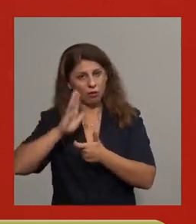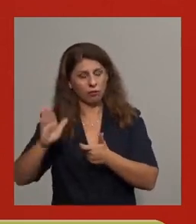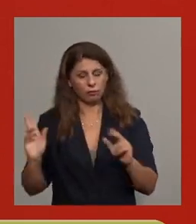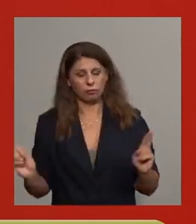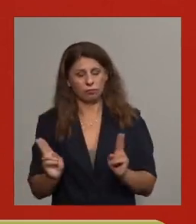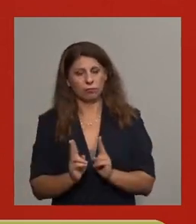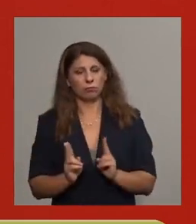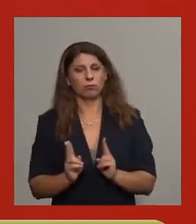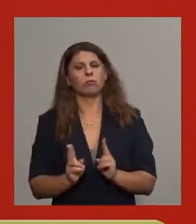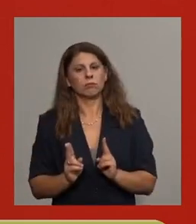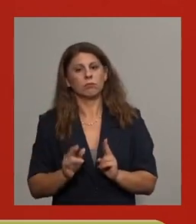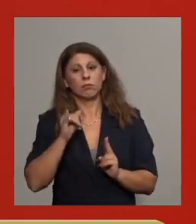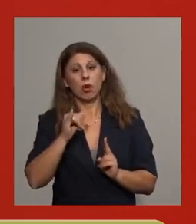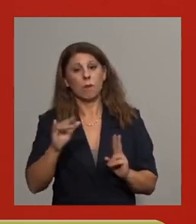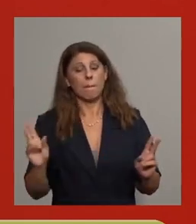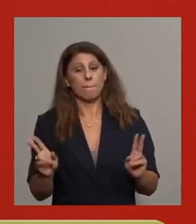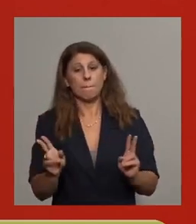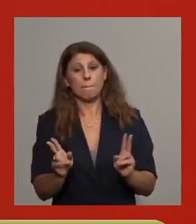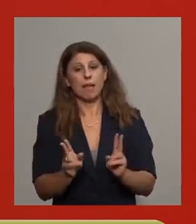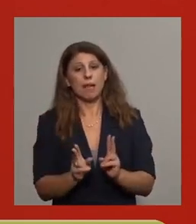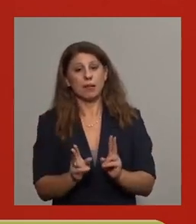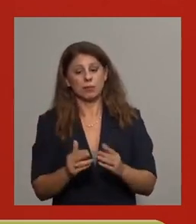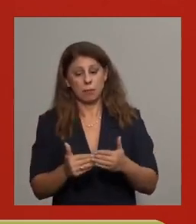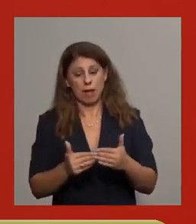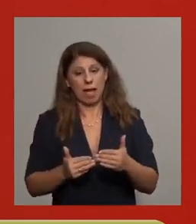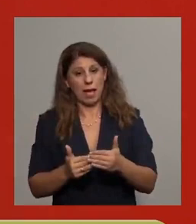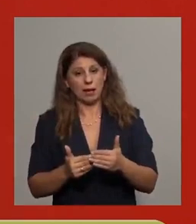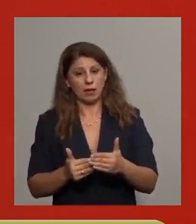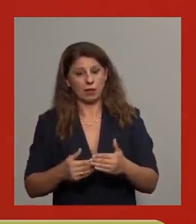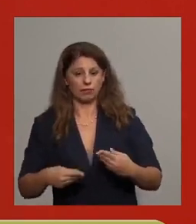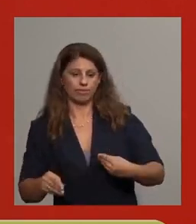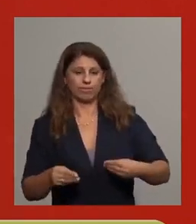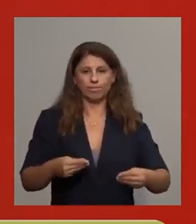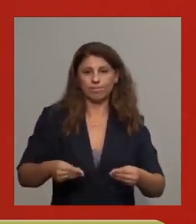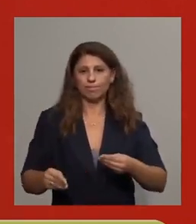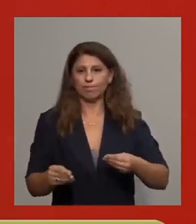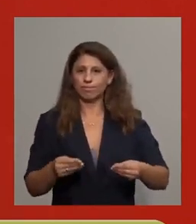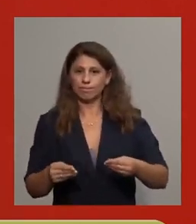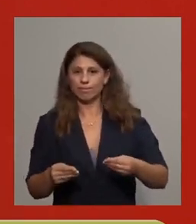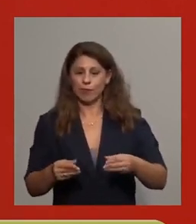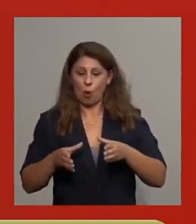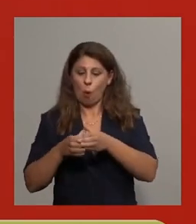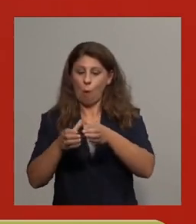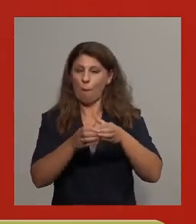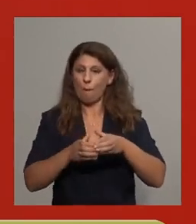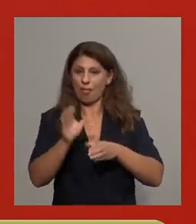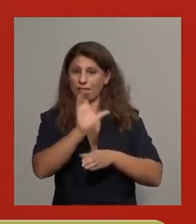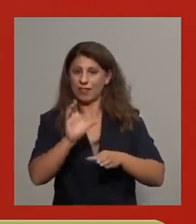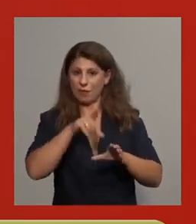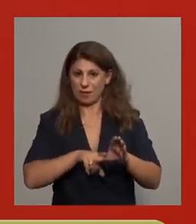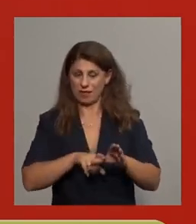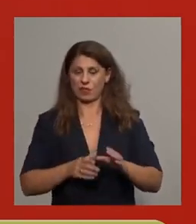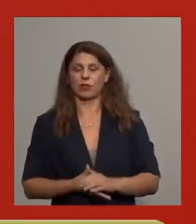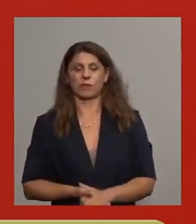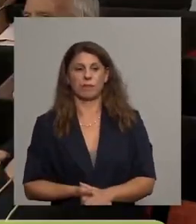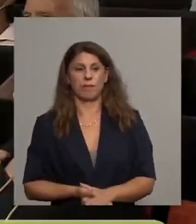περιορίζονται όλο και περισσότερο τα περιθώρια ελιγμών των επιτελείων της Ευρωπαϊκής Ένωσης.